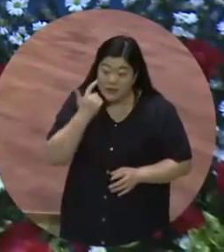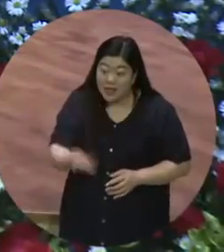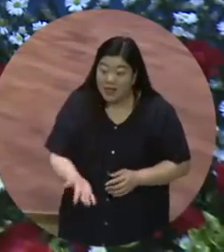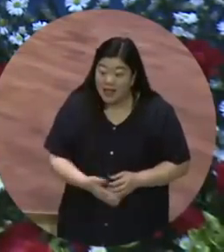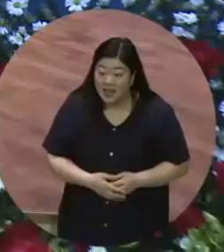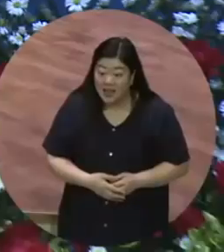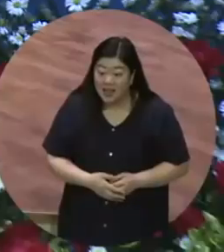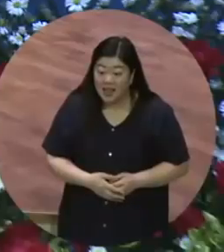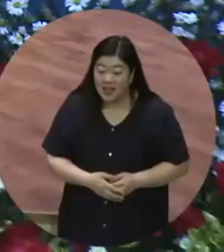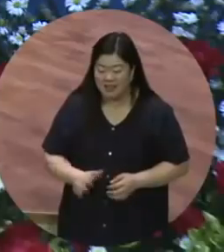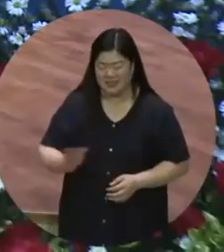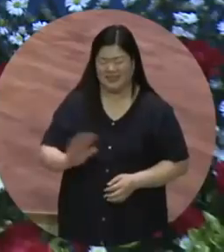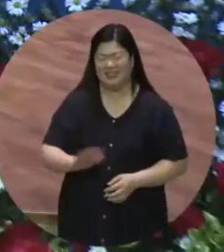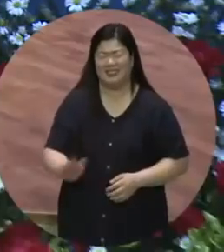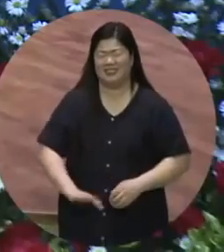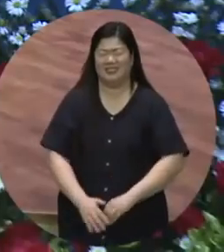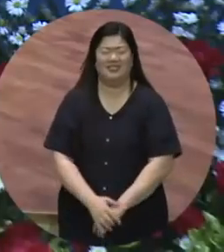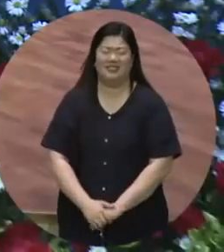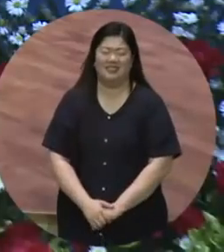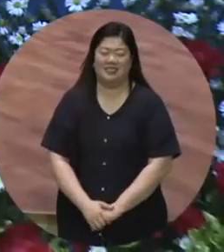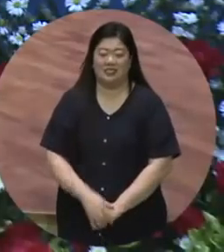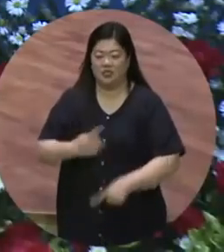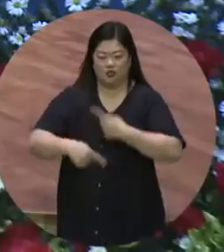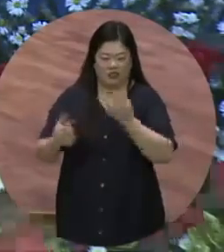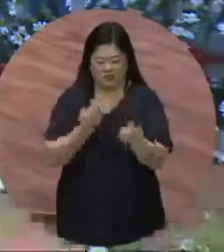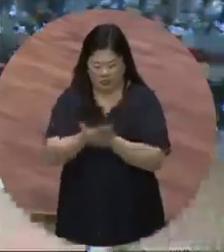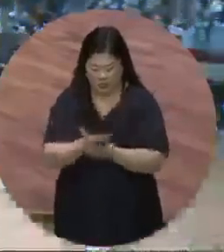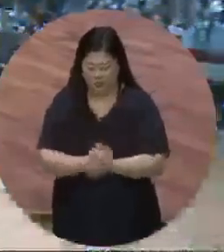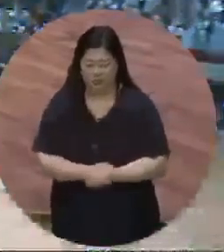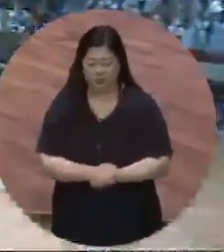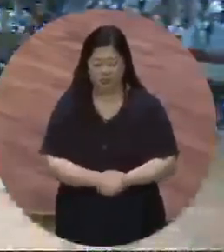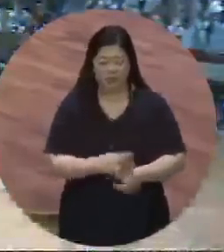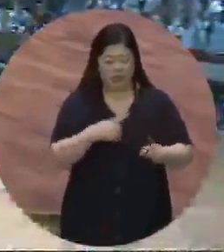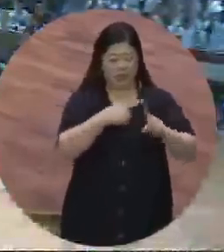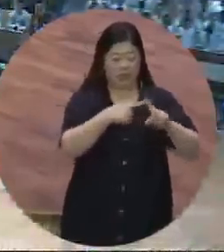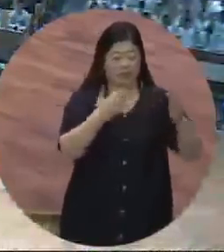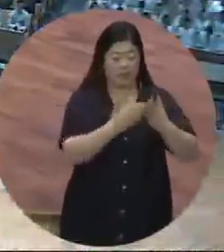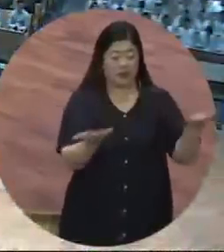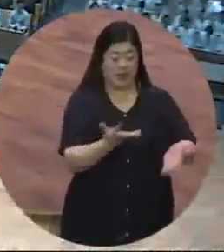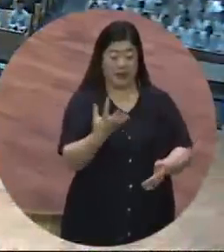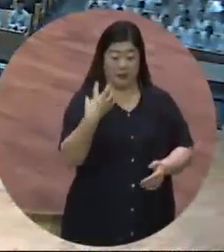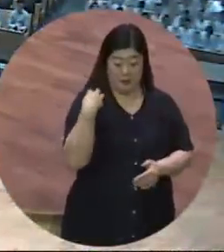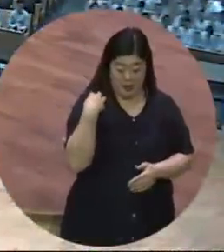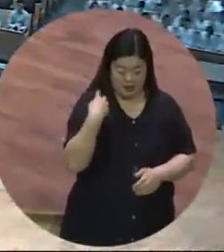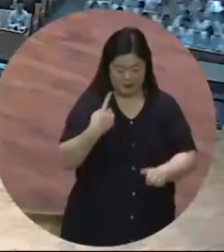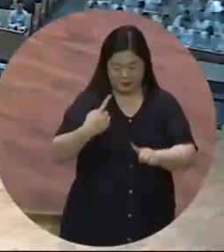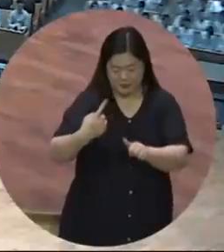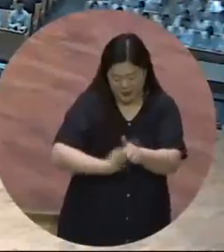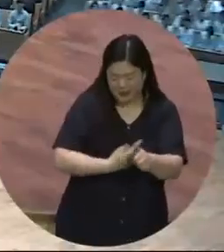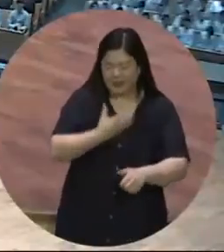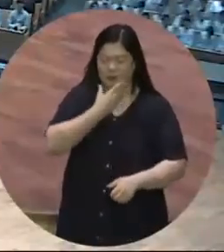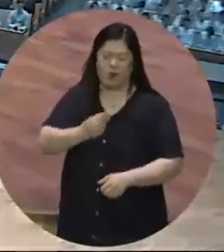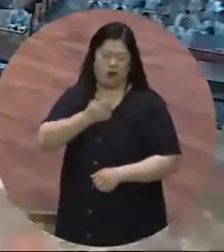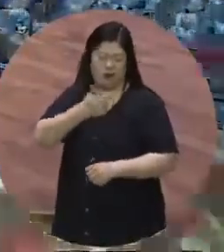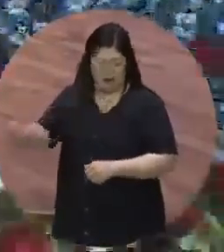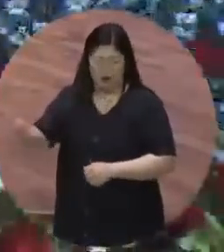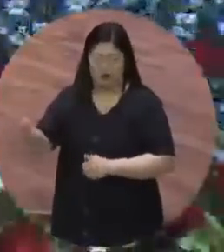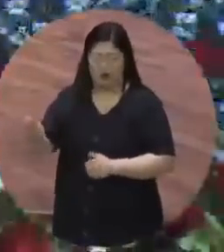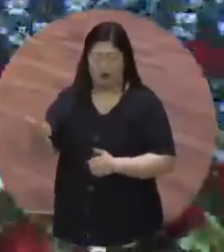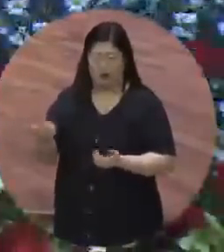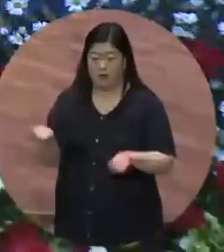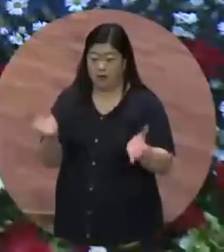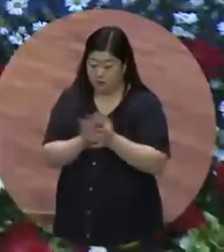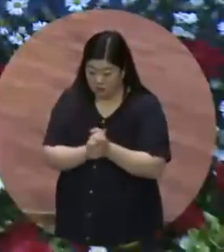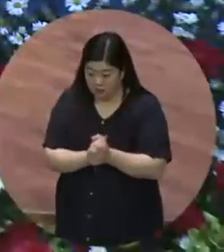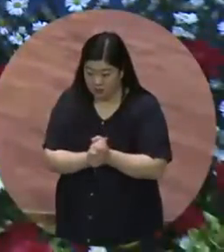무서운 게 아니요. 따라 직분은 축복의 통로다. 이걸 처음 해봐야 돼요. 하나님 내게